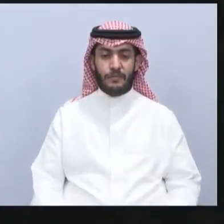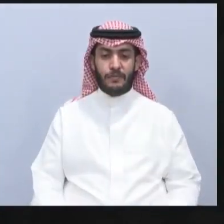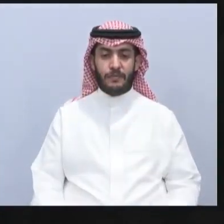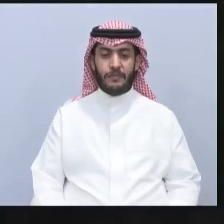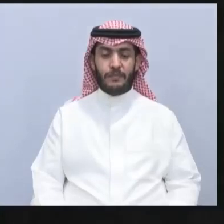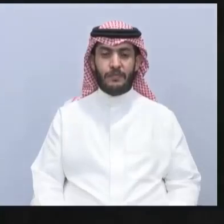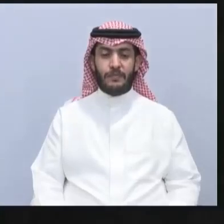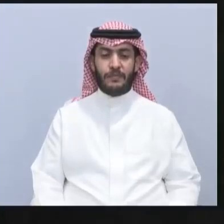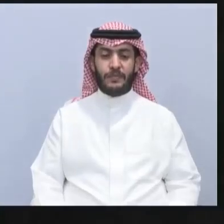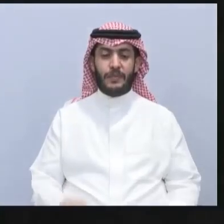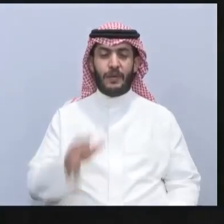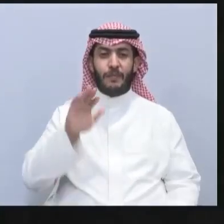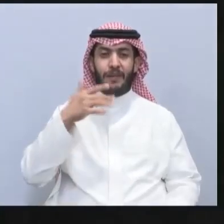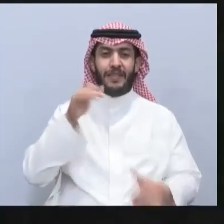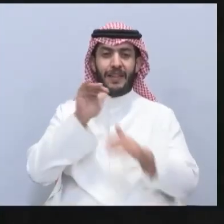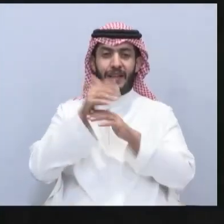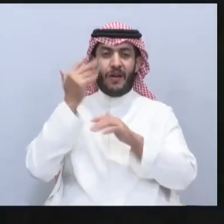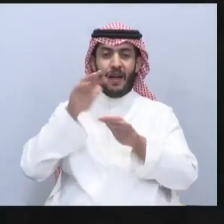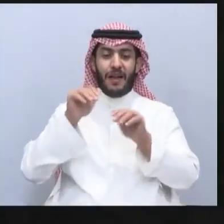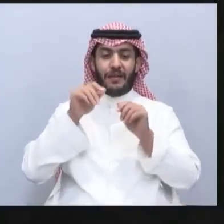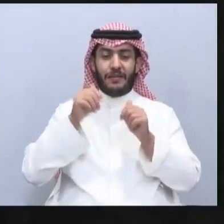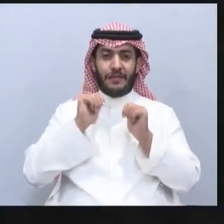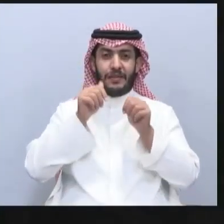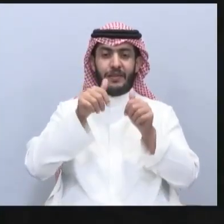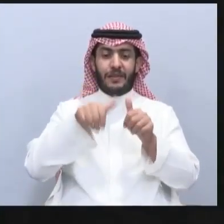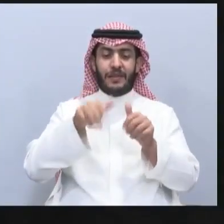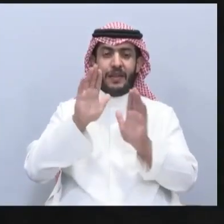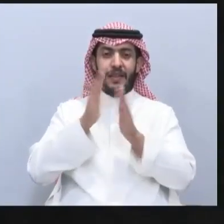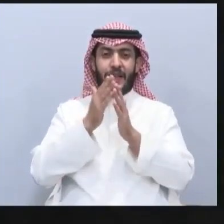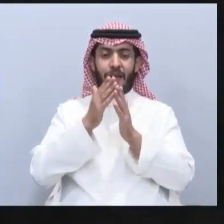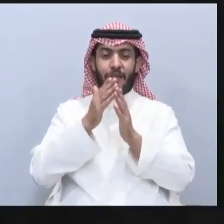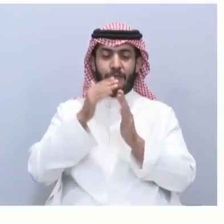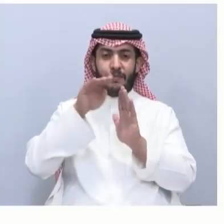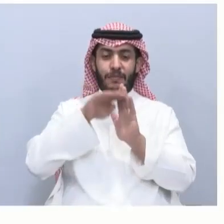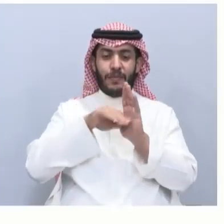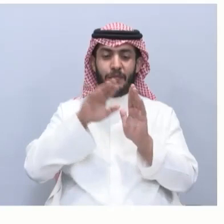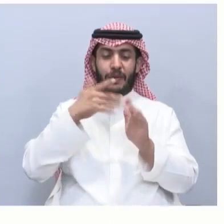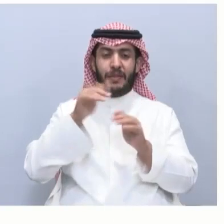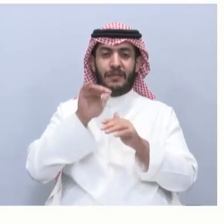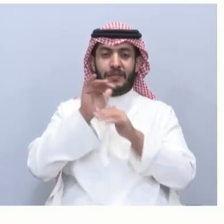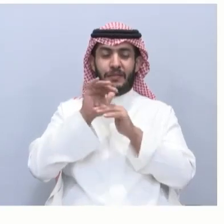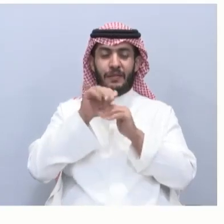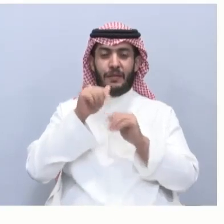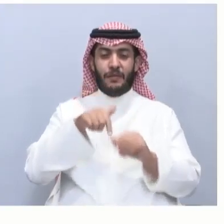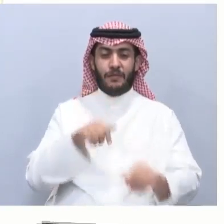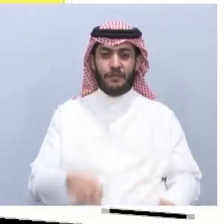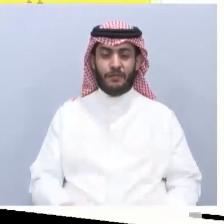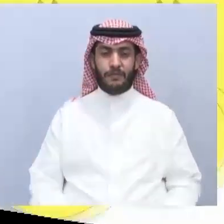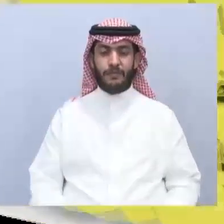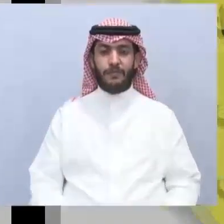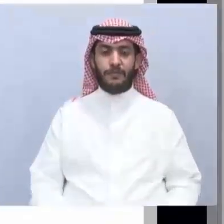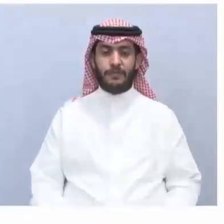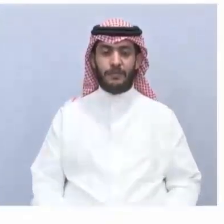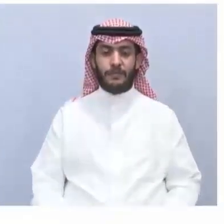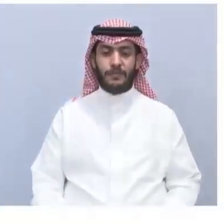اذا وبعد ان راجعنا الدرس الماضي هيا بنا الى صفحه الفهرس ثم الى فقرات درس اليوم